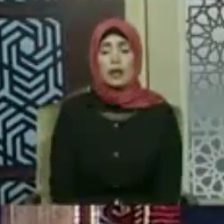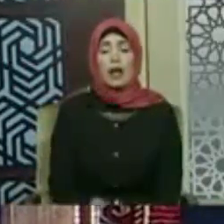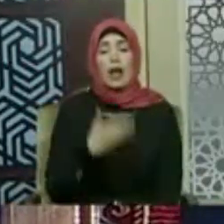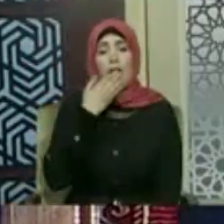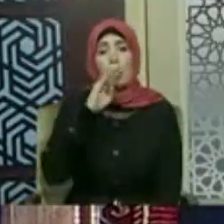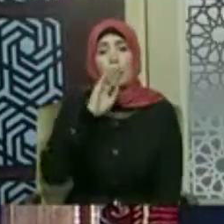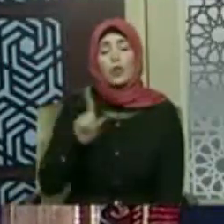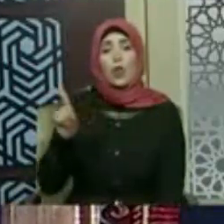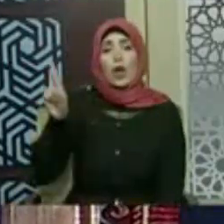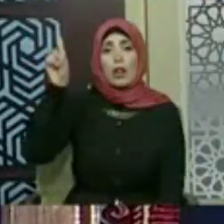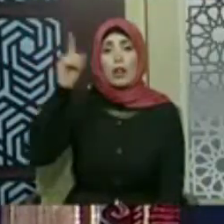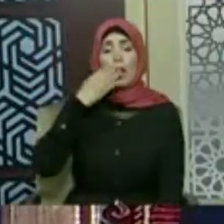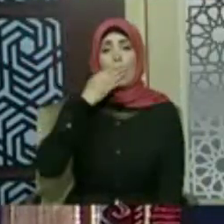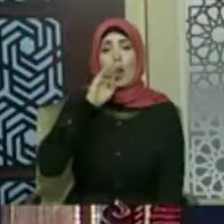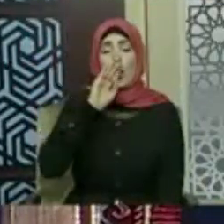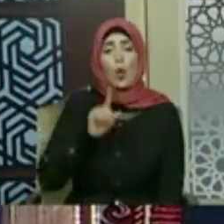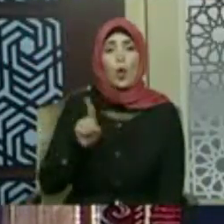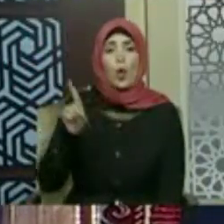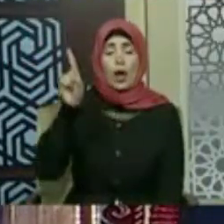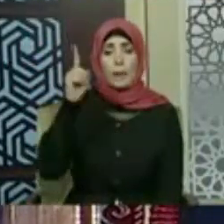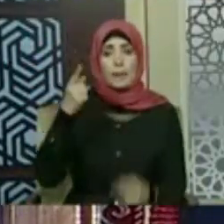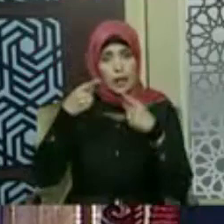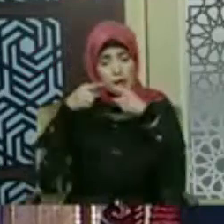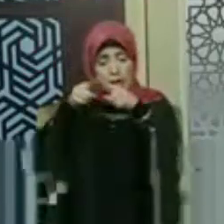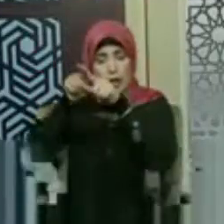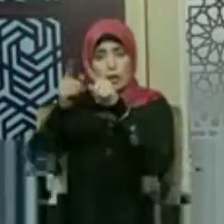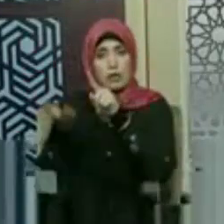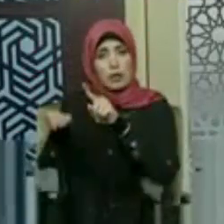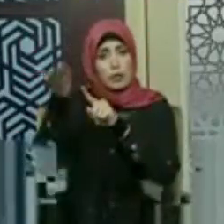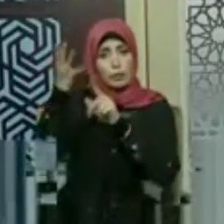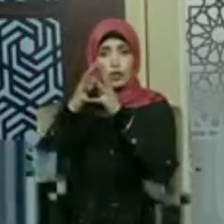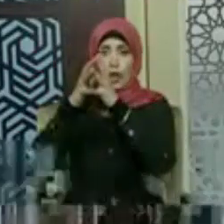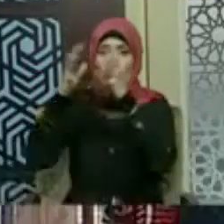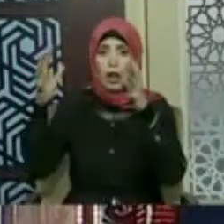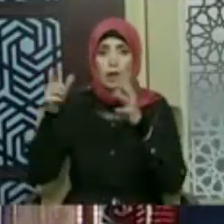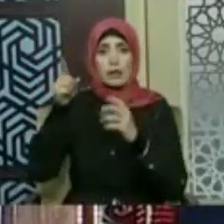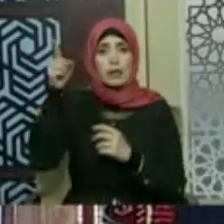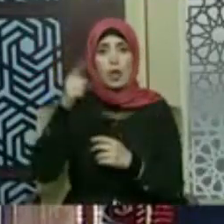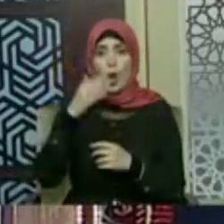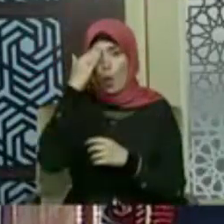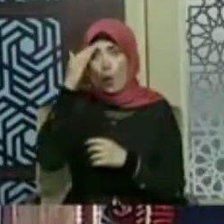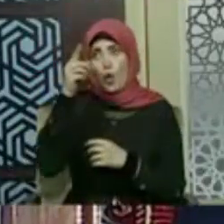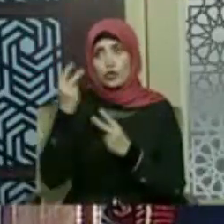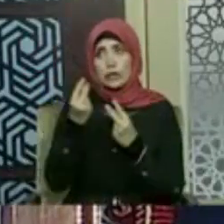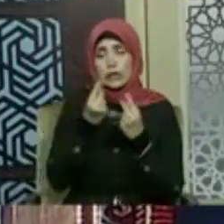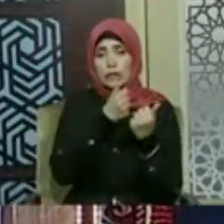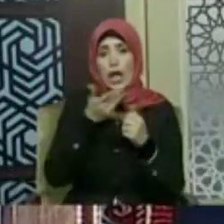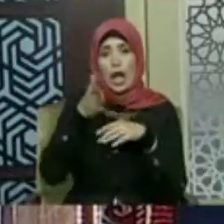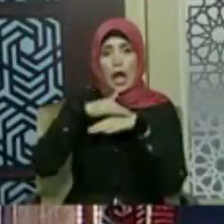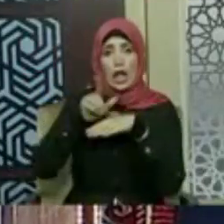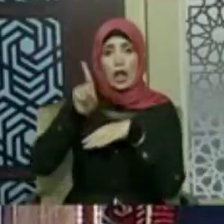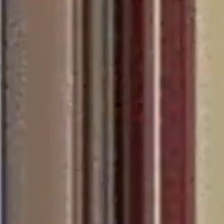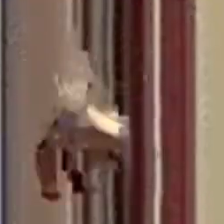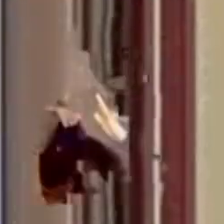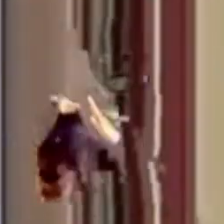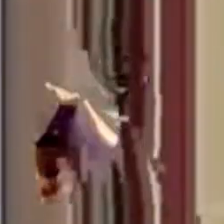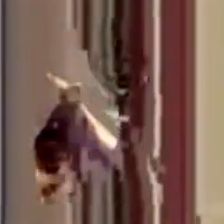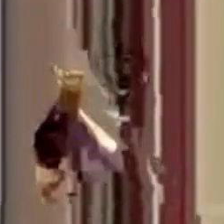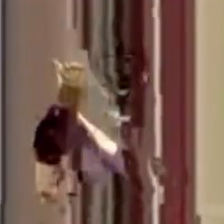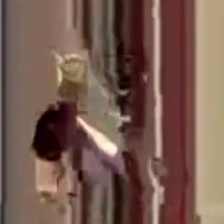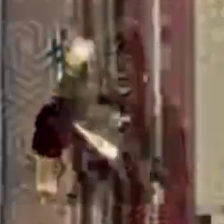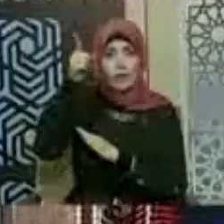أحمدك اللهم حمدا يليق بجلالك، وأثني عليك ثناء